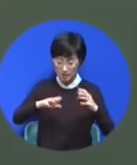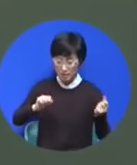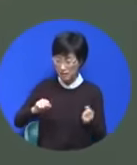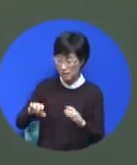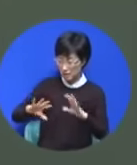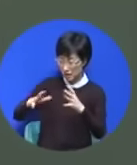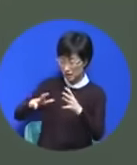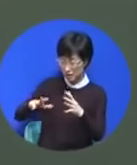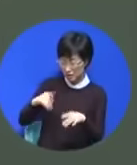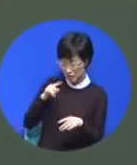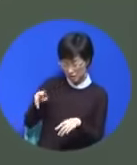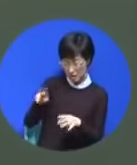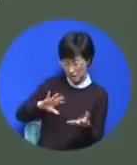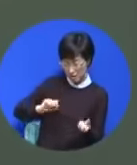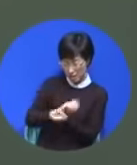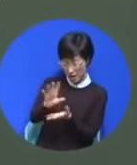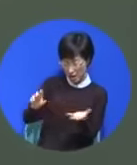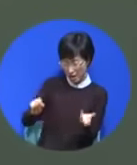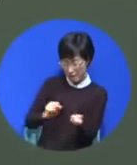못